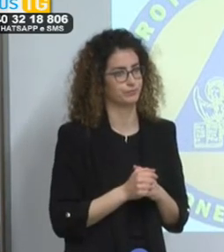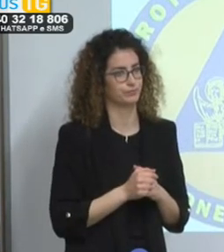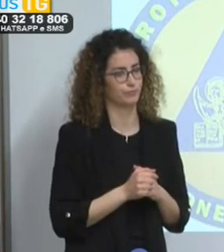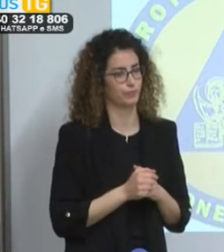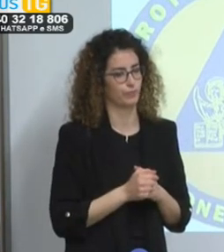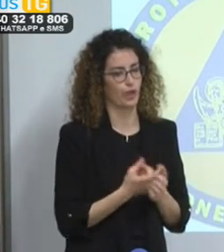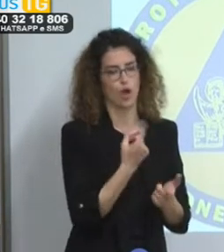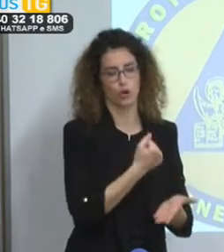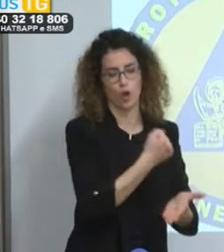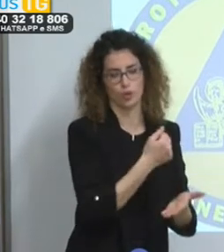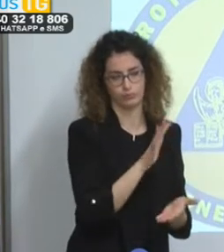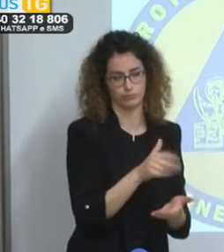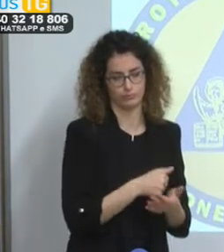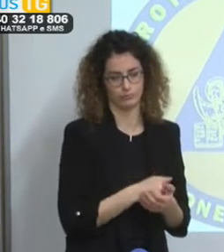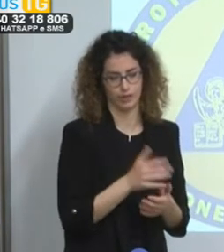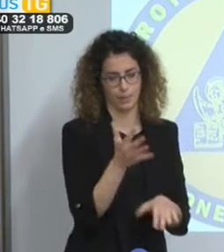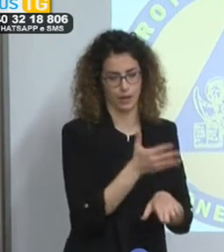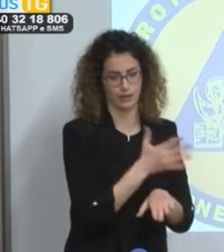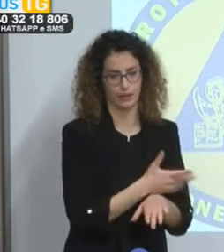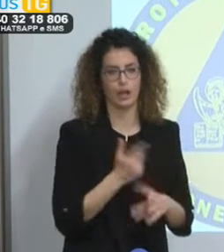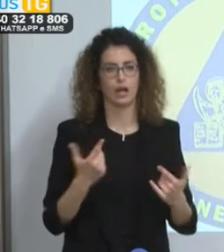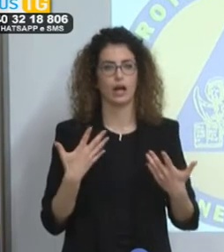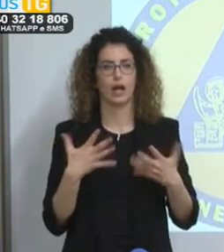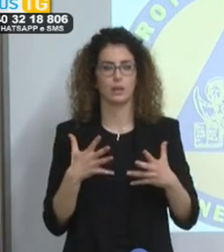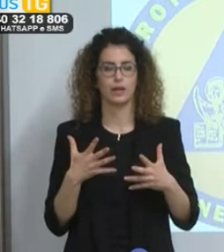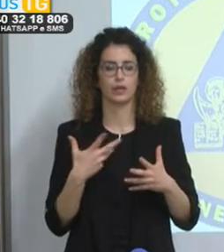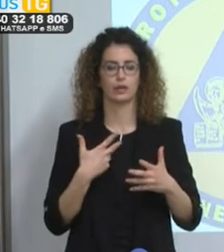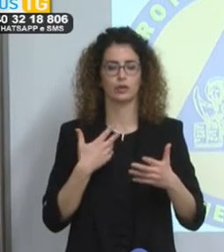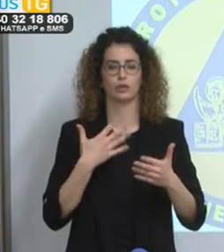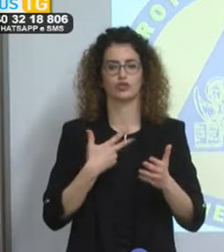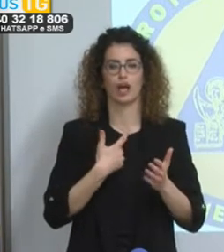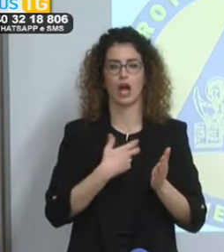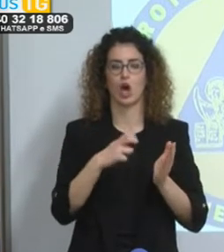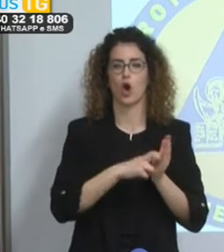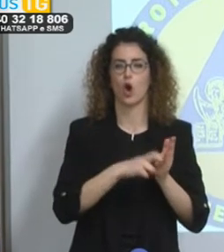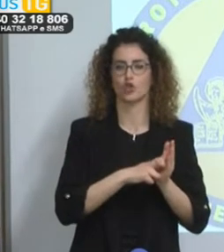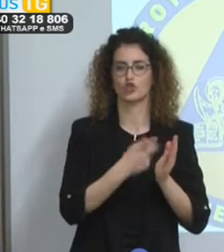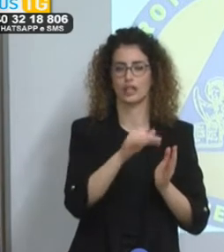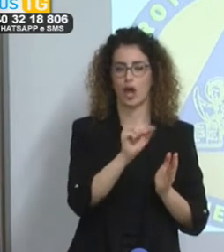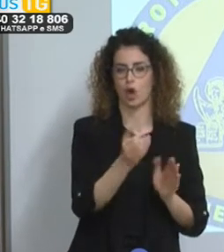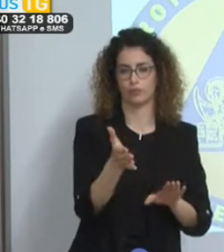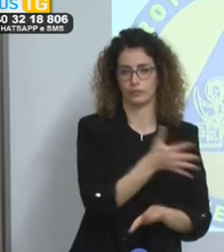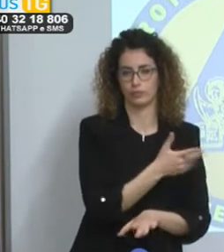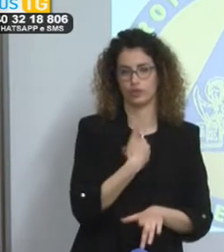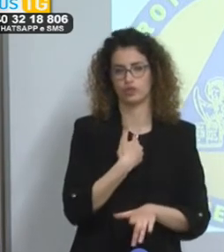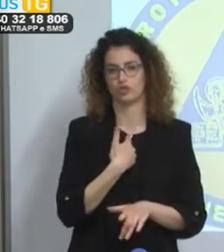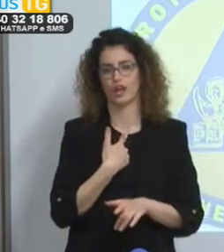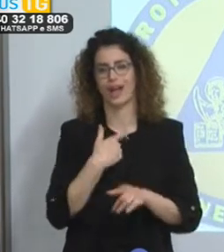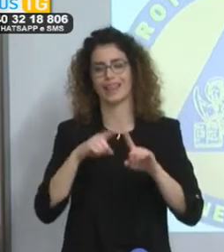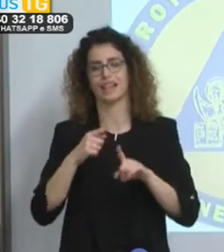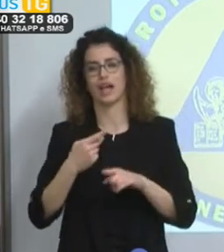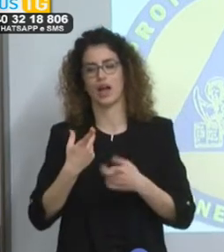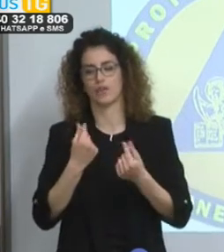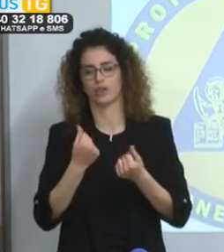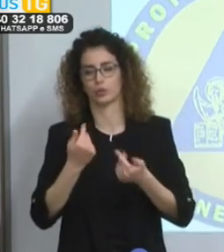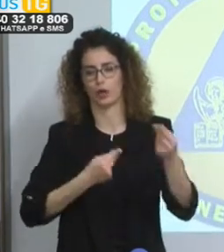del budget. Intanto un cambio di passo c'è stato, perché si sono abbandonati i codici Ateco, si va sul delta col fatturato, no? 2020 su 2019. Adesso c'è